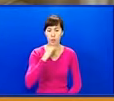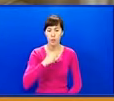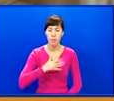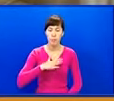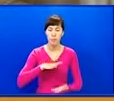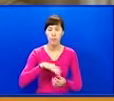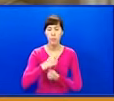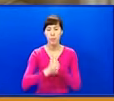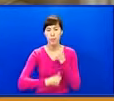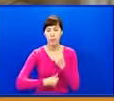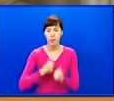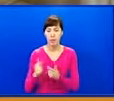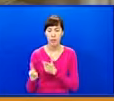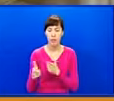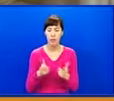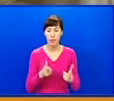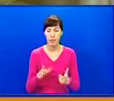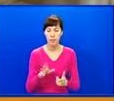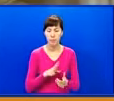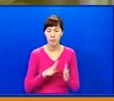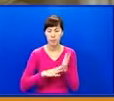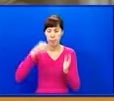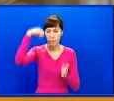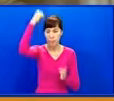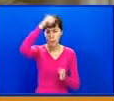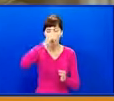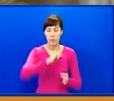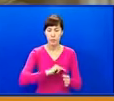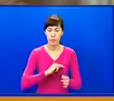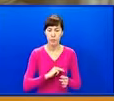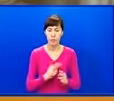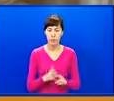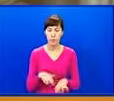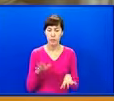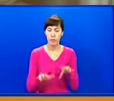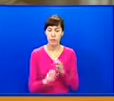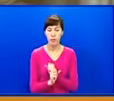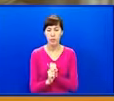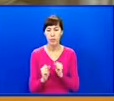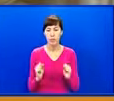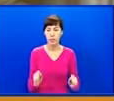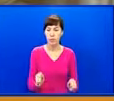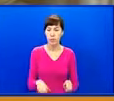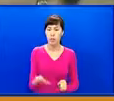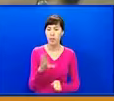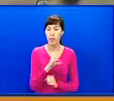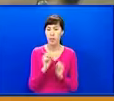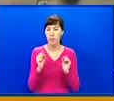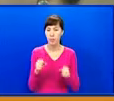жасалып қойды десе, меткен кеше бізден 90 жылдар істеген адам біз, оны салыстыруға да келмейді ғой. Барлық мүмкіндік